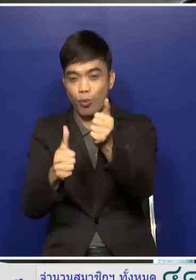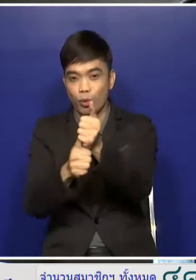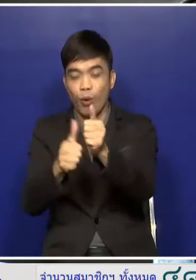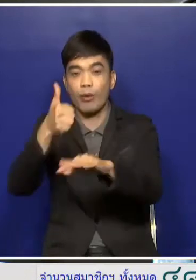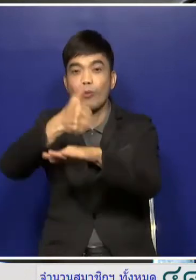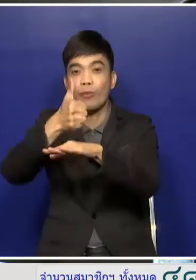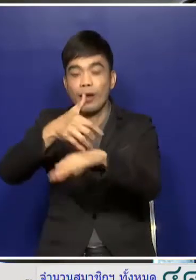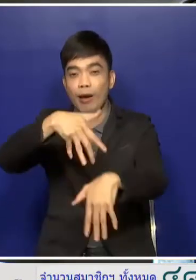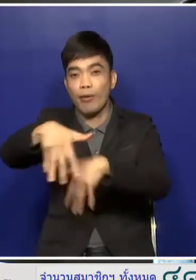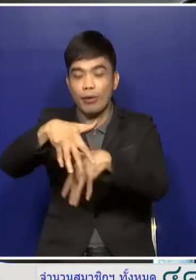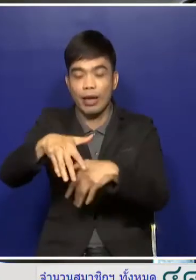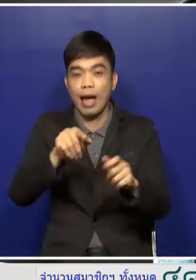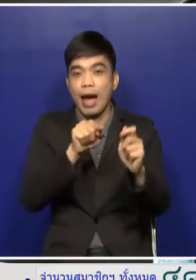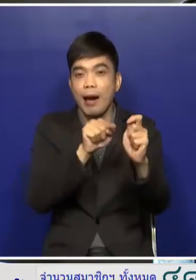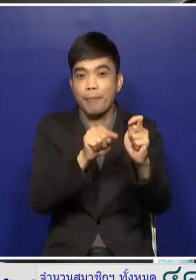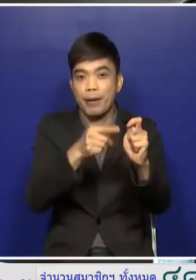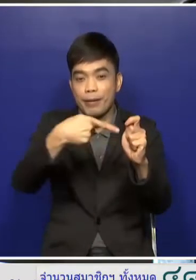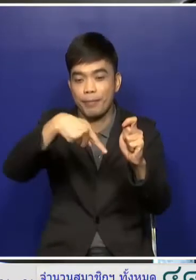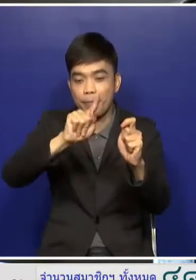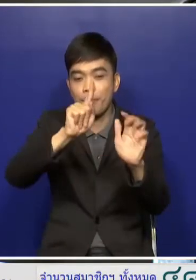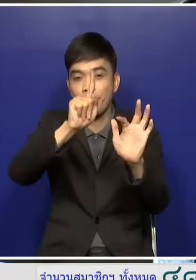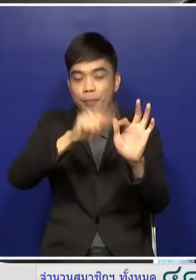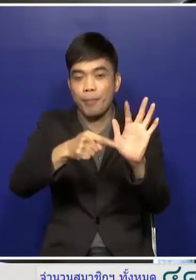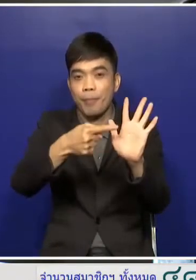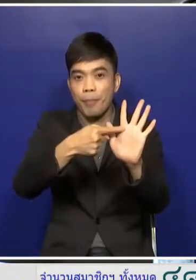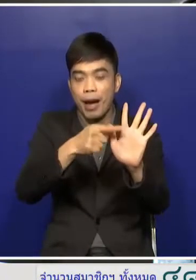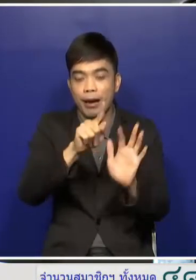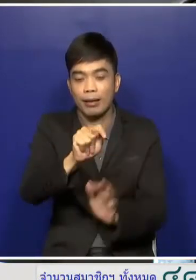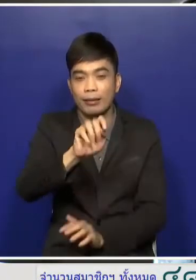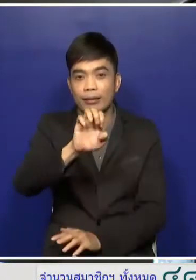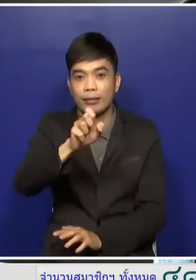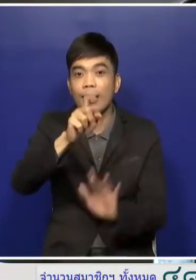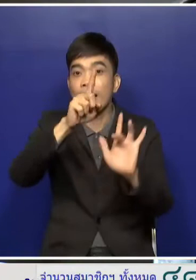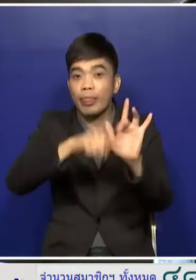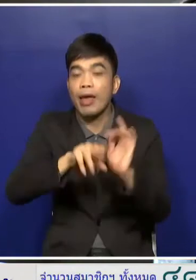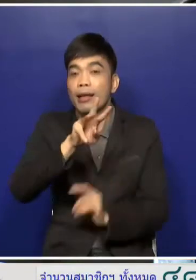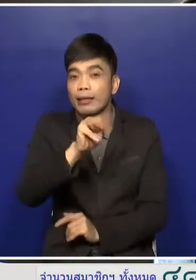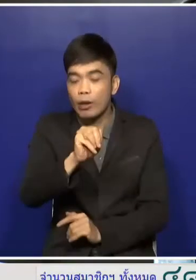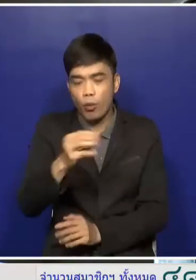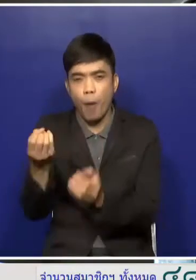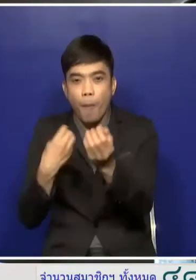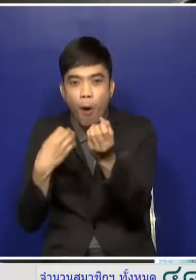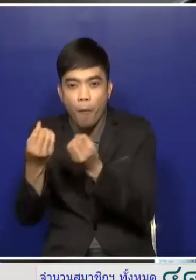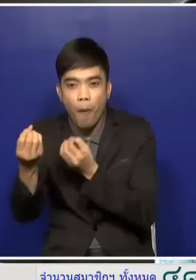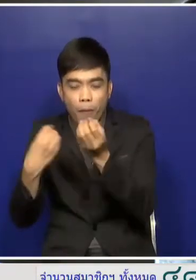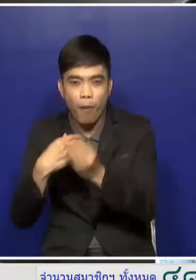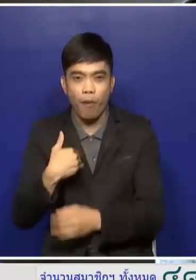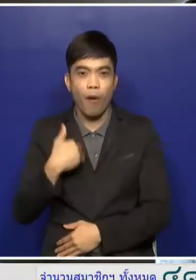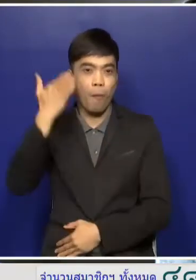ไซอำเภอป่าติ้วจังหวัดยโสธรได้มาร้องเรียนต่อกระผมว่าตามที่ได้เกิดพายุโม